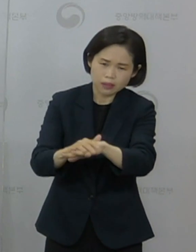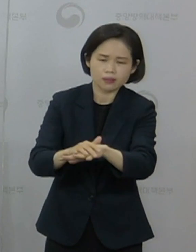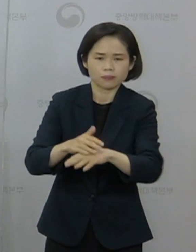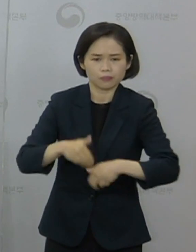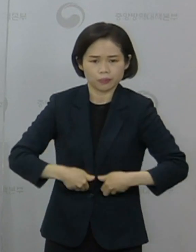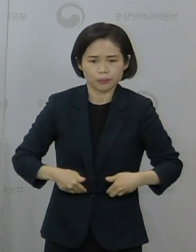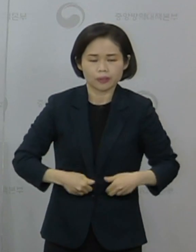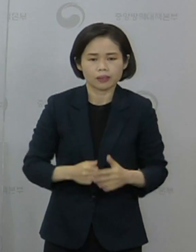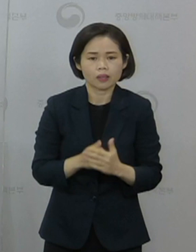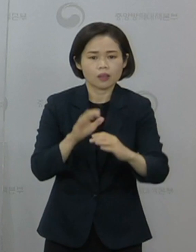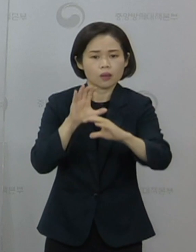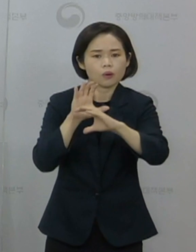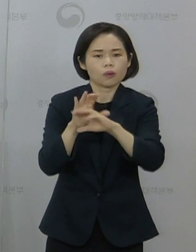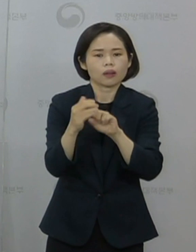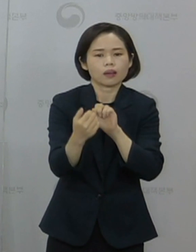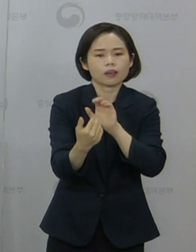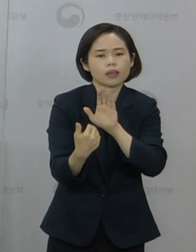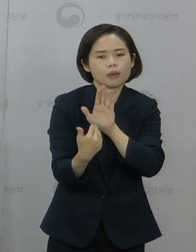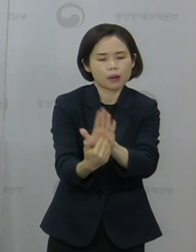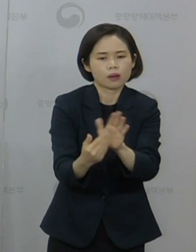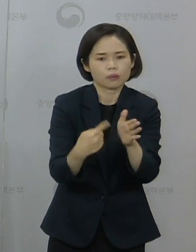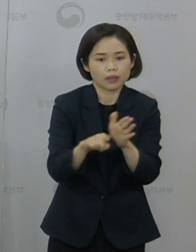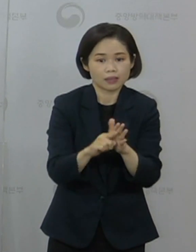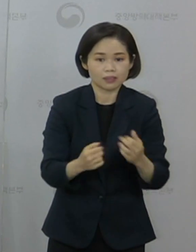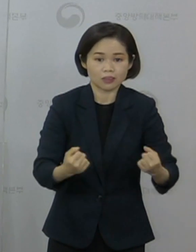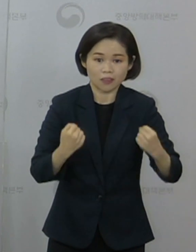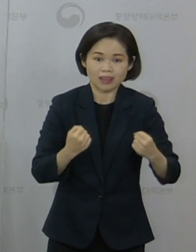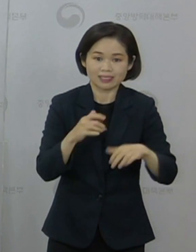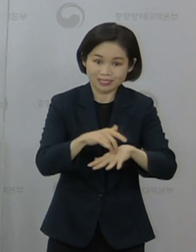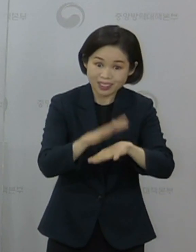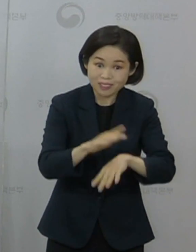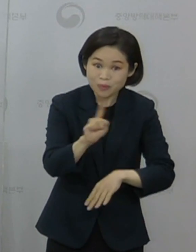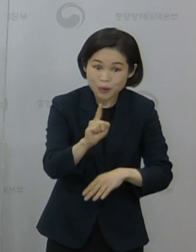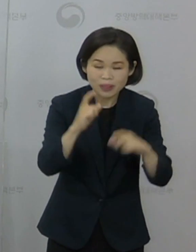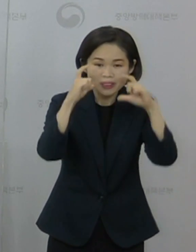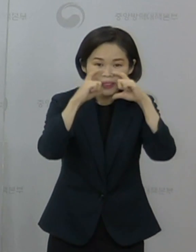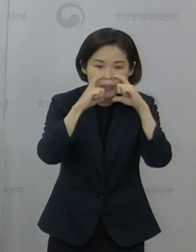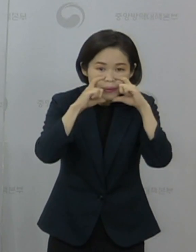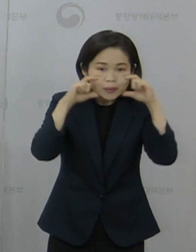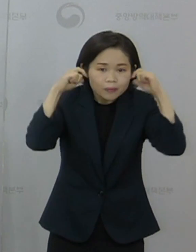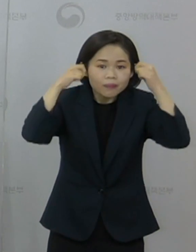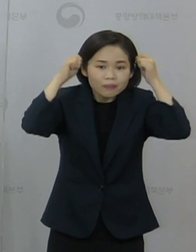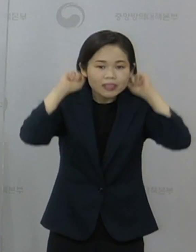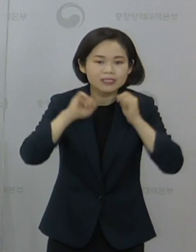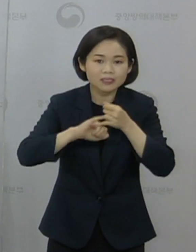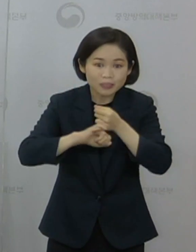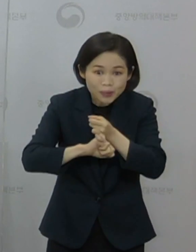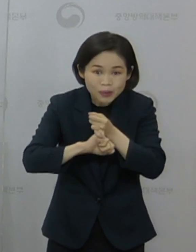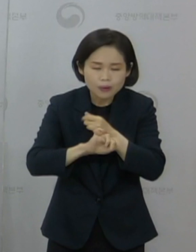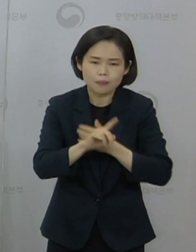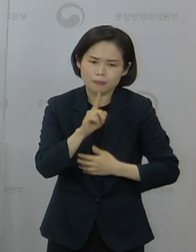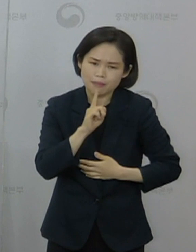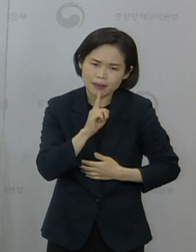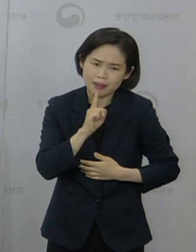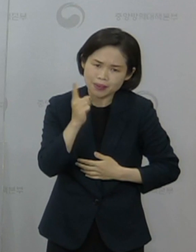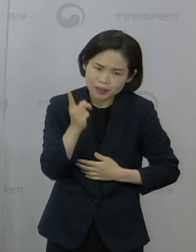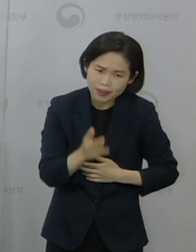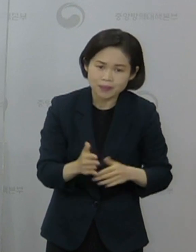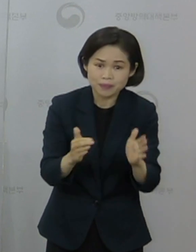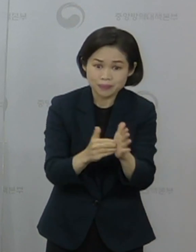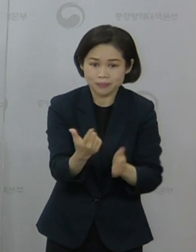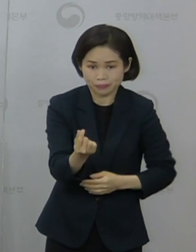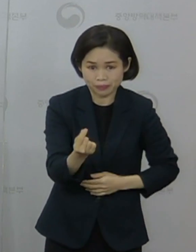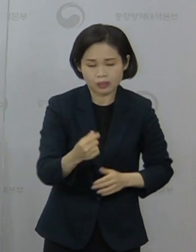코로나 예방을 위한 중요한 건강 습관 으로 저희가 마스크 착용 에 대해서 계속 강조하고 있습니다 많은 분들께서